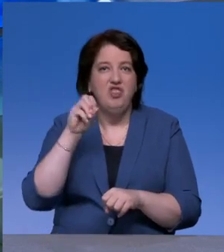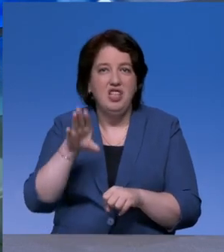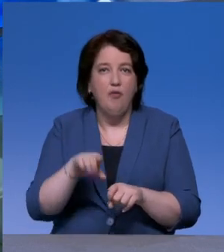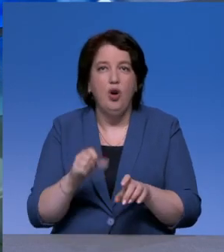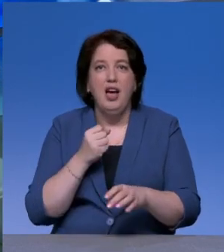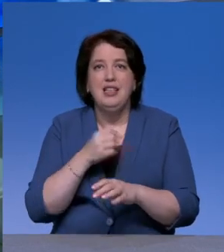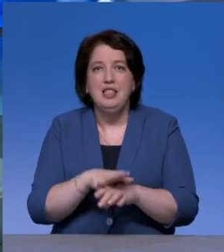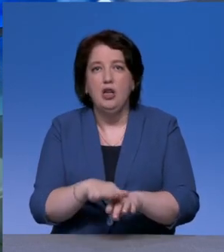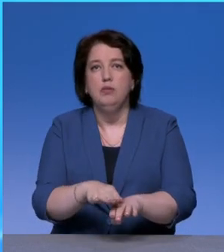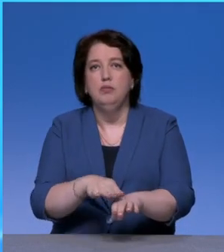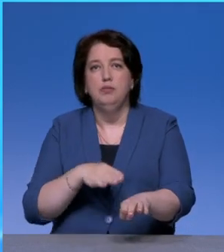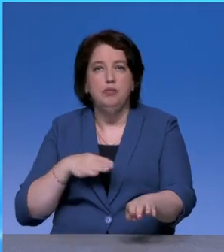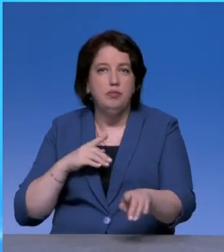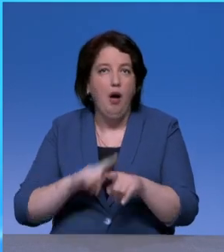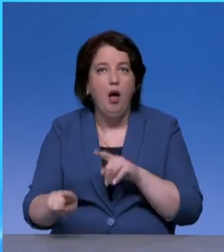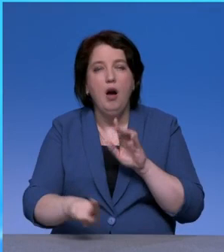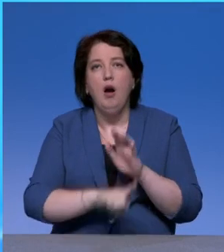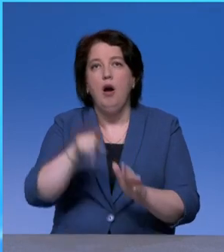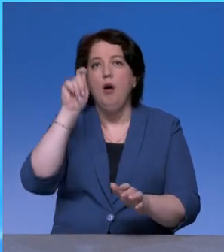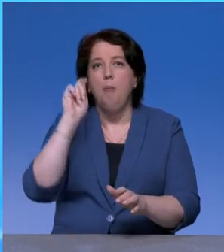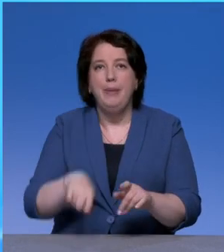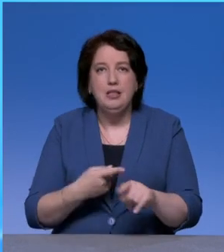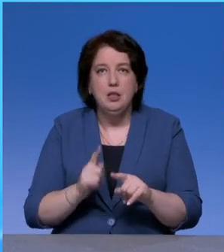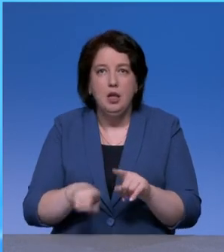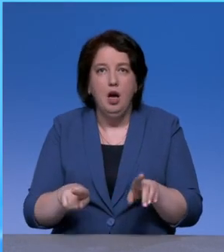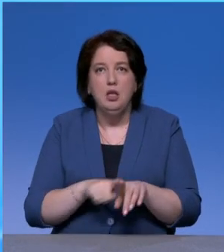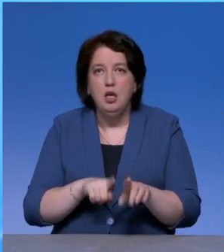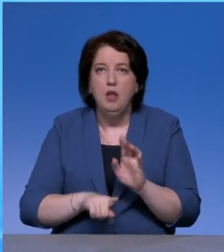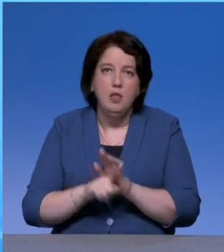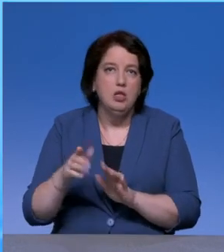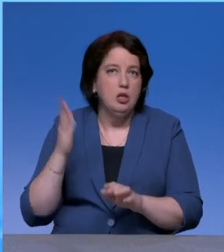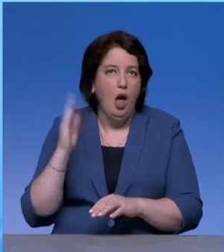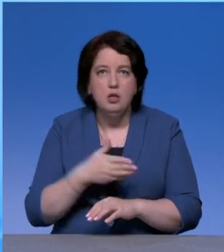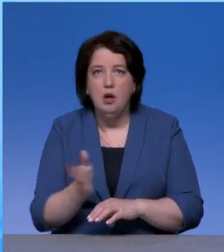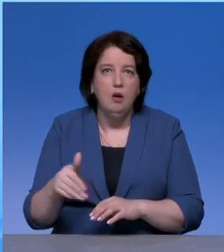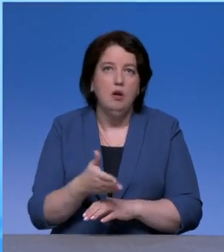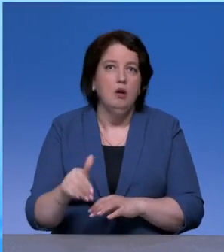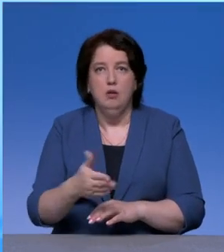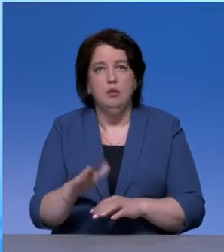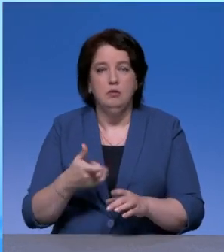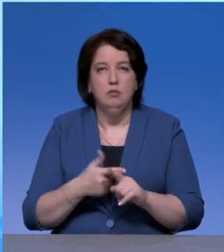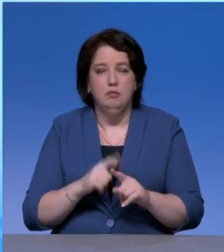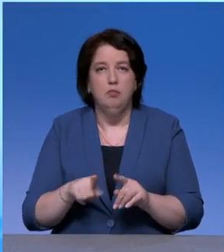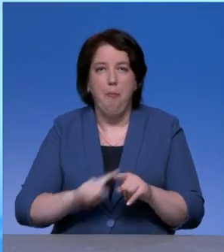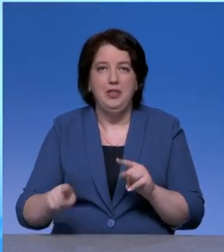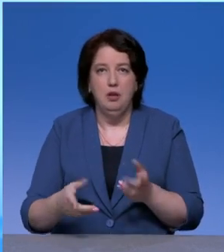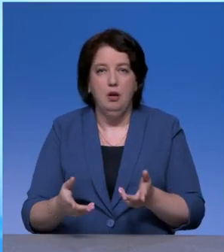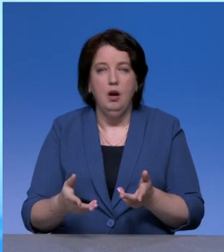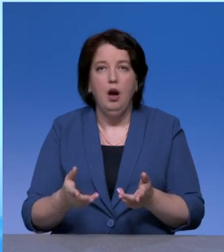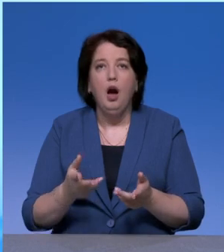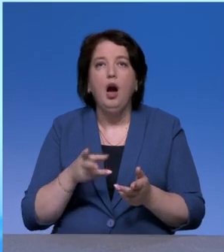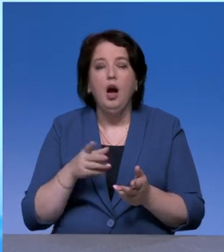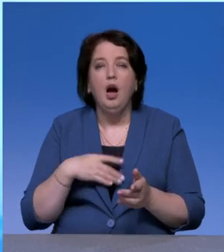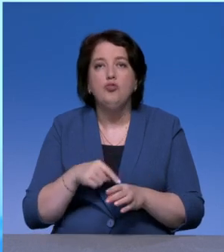шашечки и вот это все. Кажется, как будто у людей просто по 7-9 жизней, я не знаю сколько. Можем ли мы при этом говорить, что